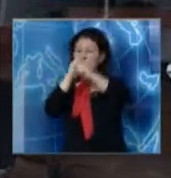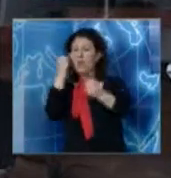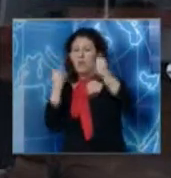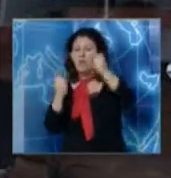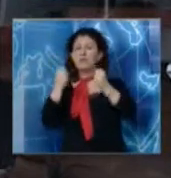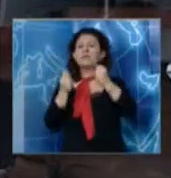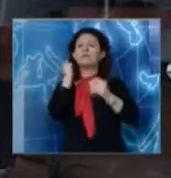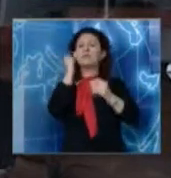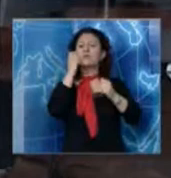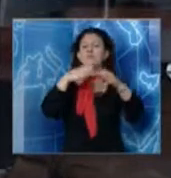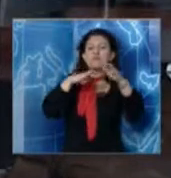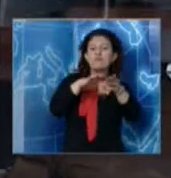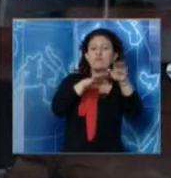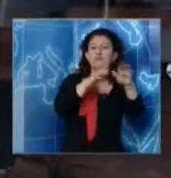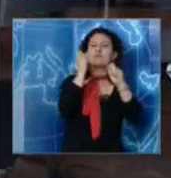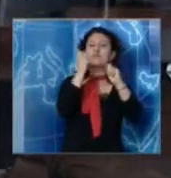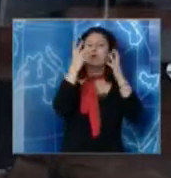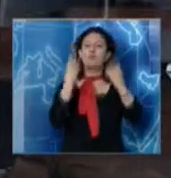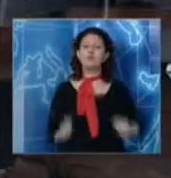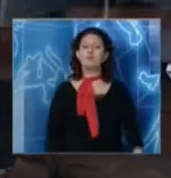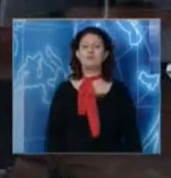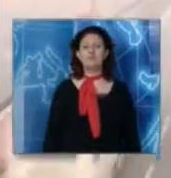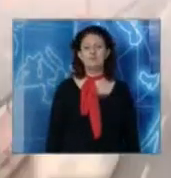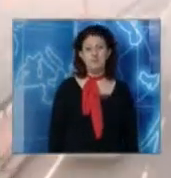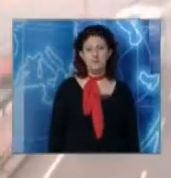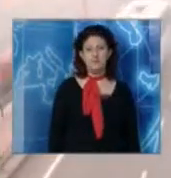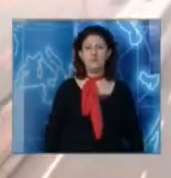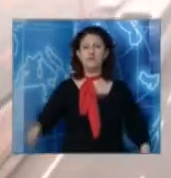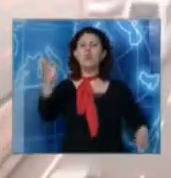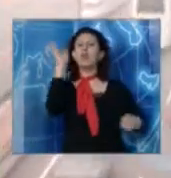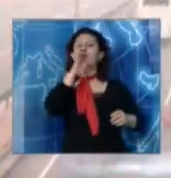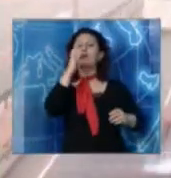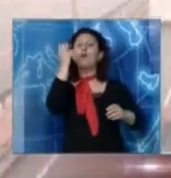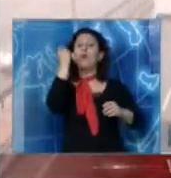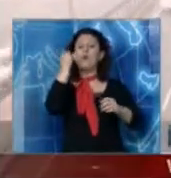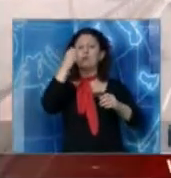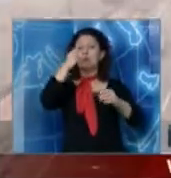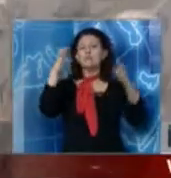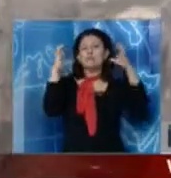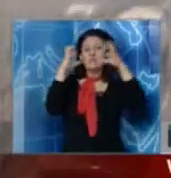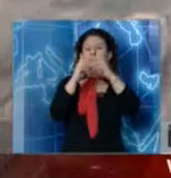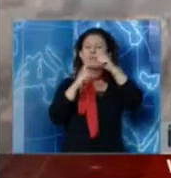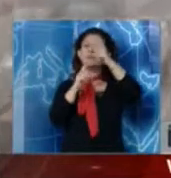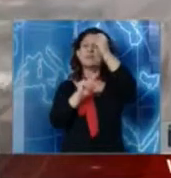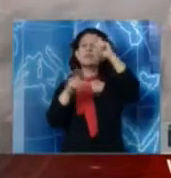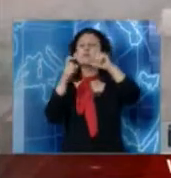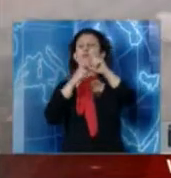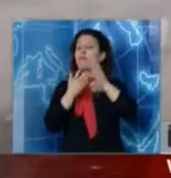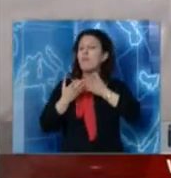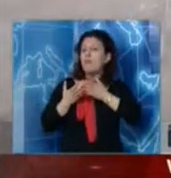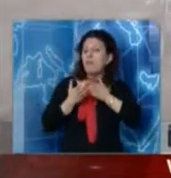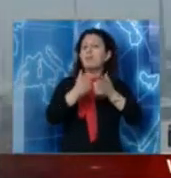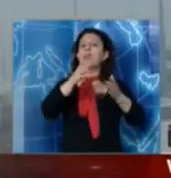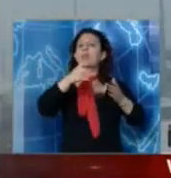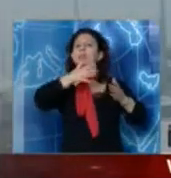sürücüleri araçlarıyla ilerlemekte çok zorluk çekti. İzmit Körfezi'nde etkili olan sis nedeniyle vapur ve deniz